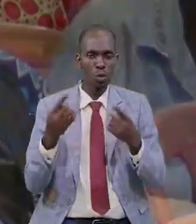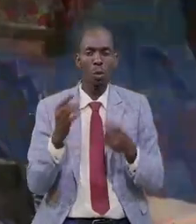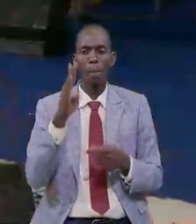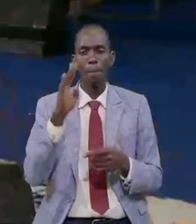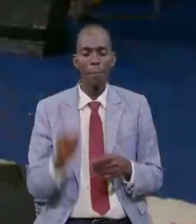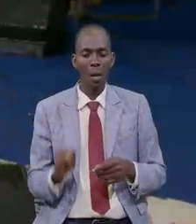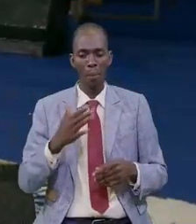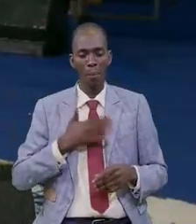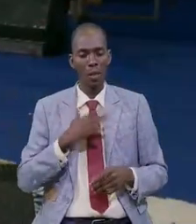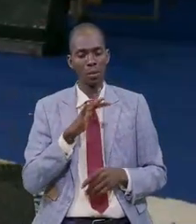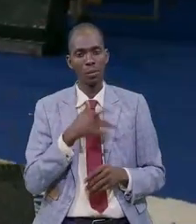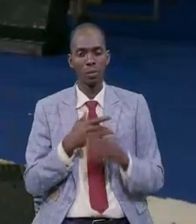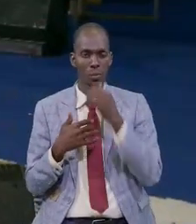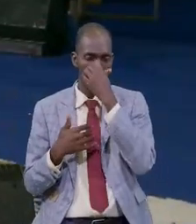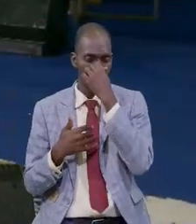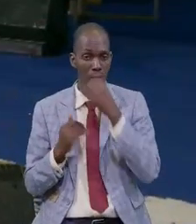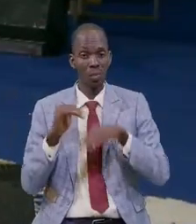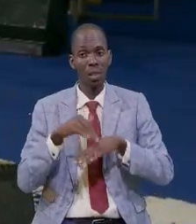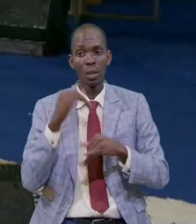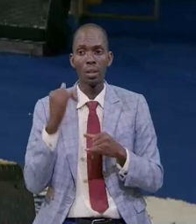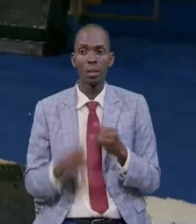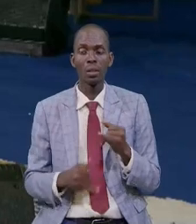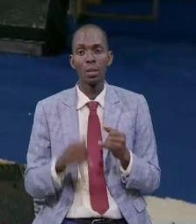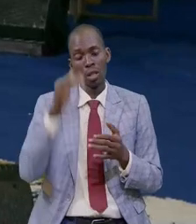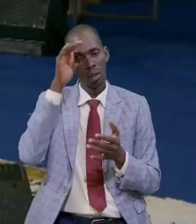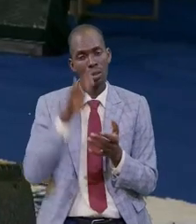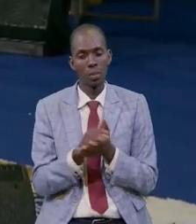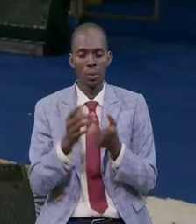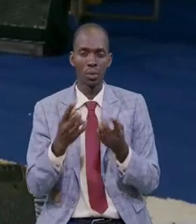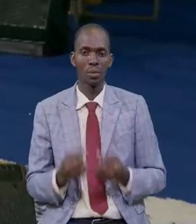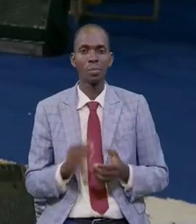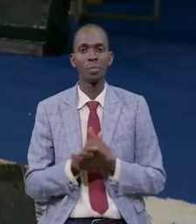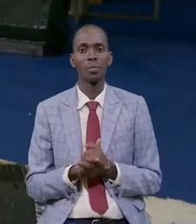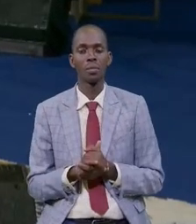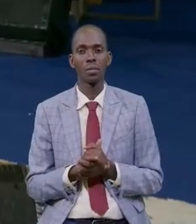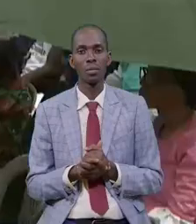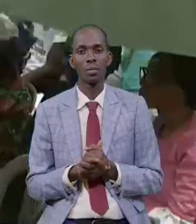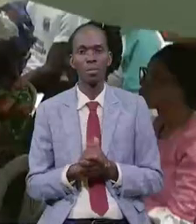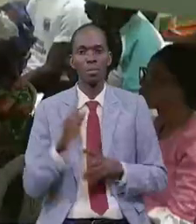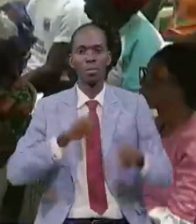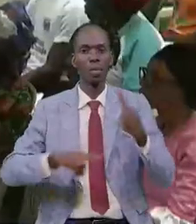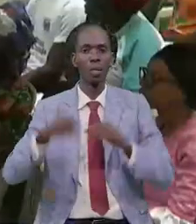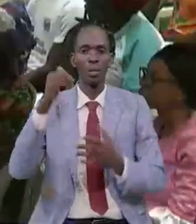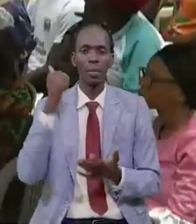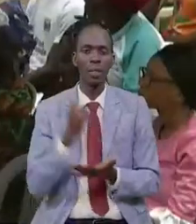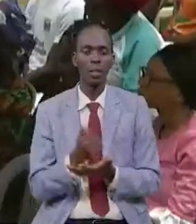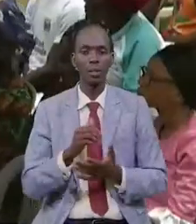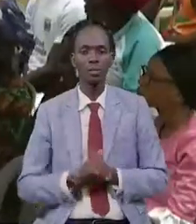par la conviction et finalement le mari est veux tu n'as pas dit